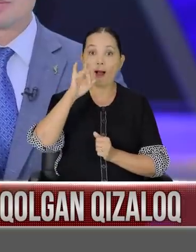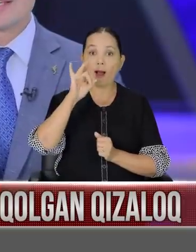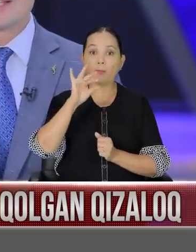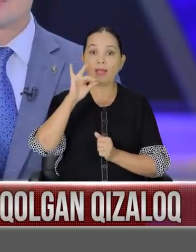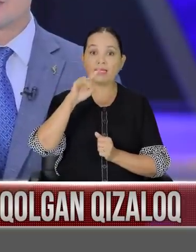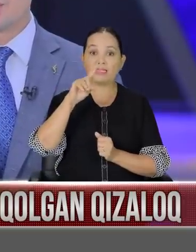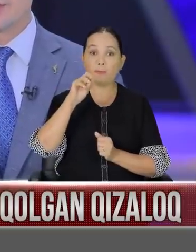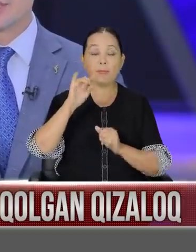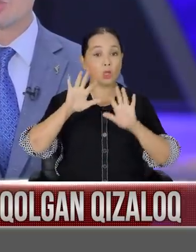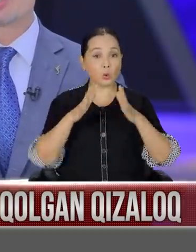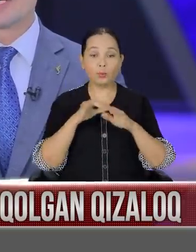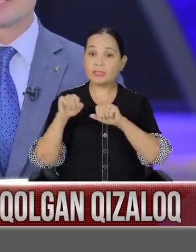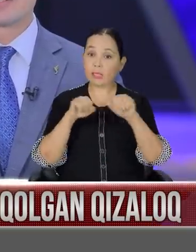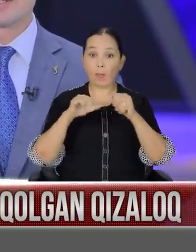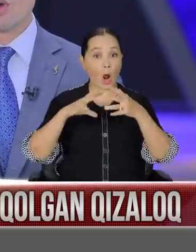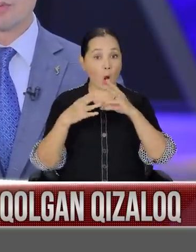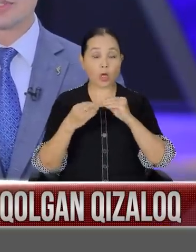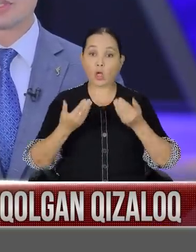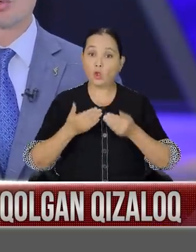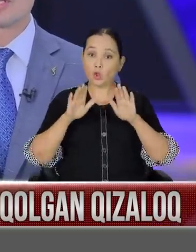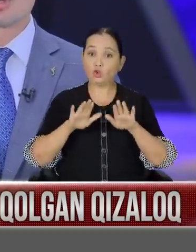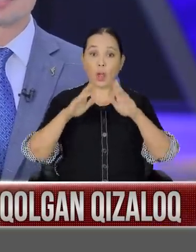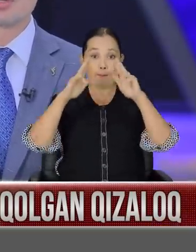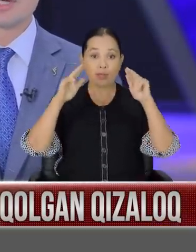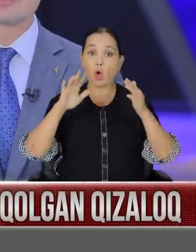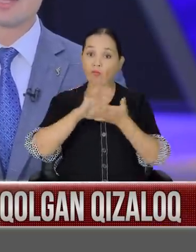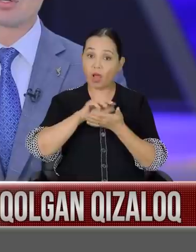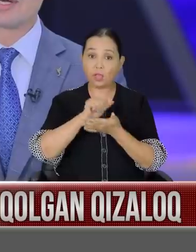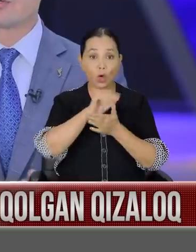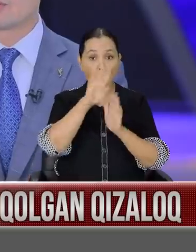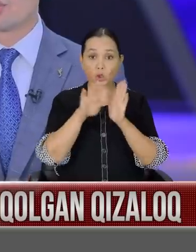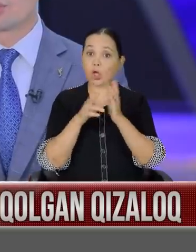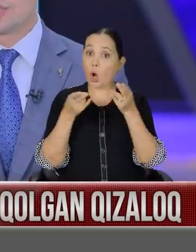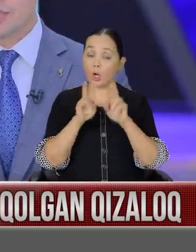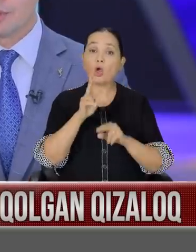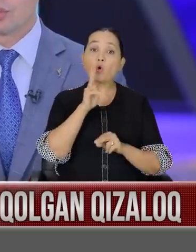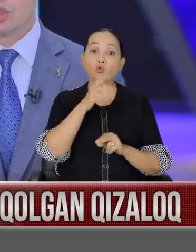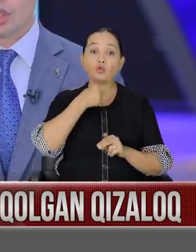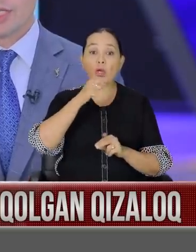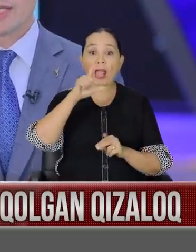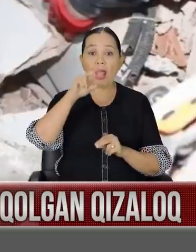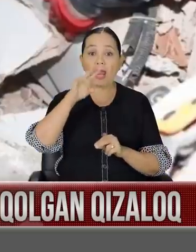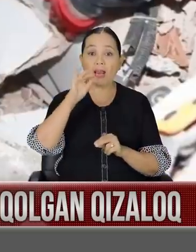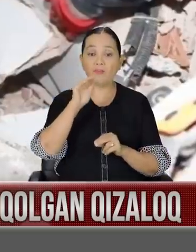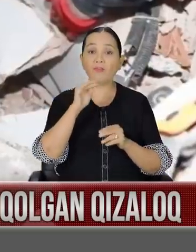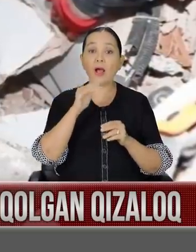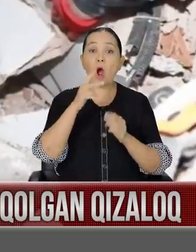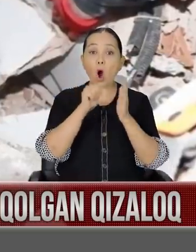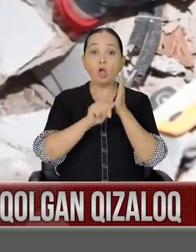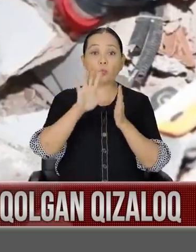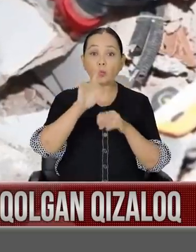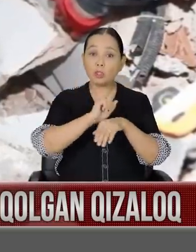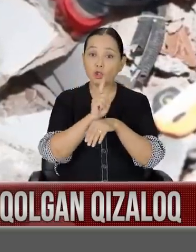Turkiyaning g'arbidagi Izmir viloyatida yuz bergan zilzila oqibatida turar joy binolarining vayronalari ostida qolib ketgan 3 yoshli Elif ismli